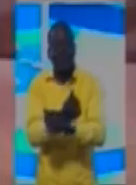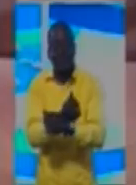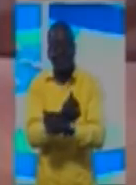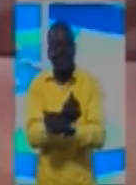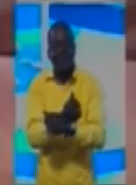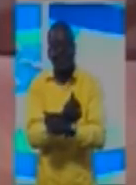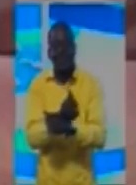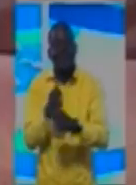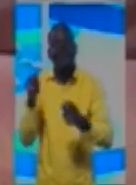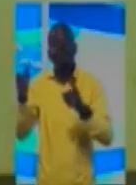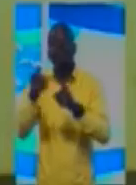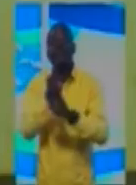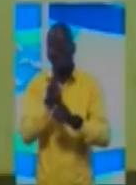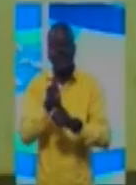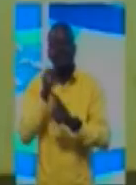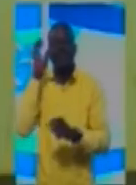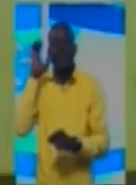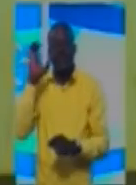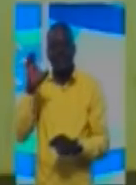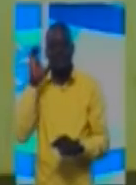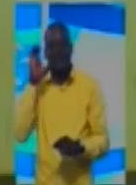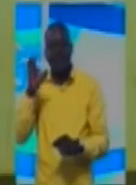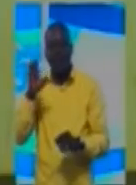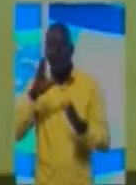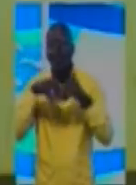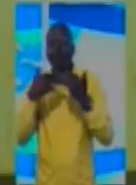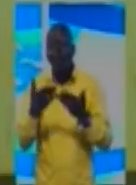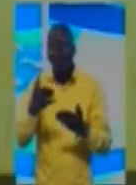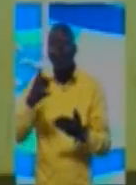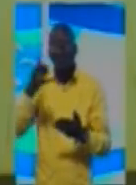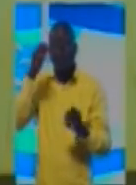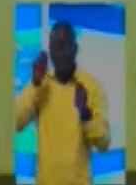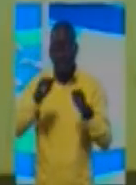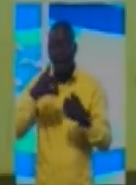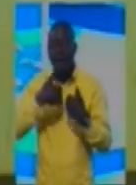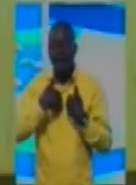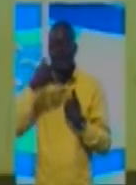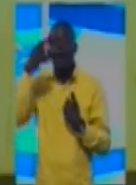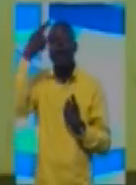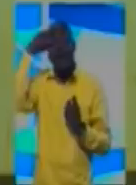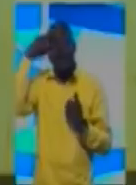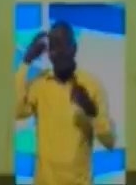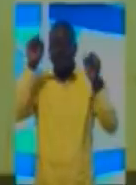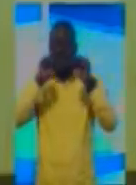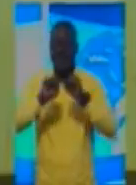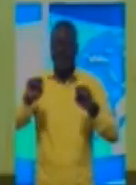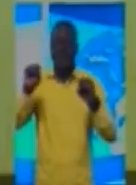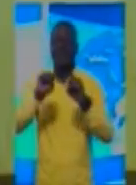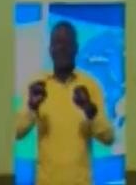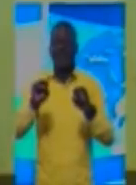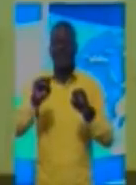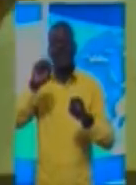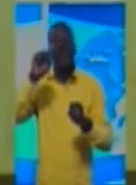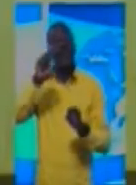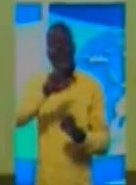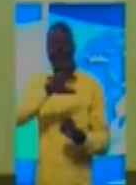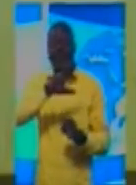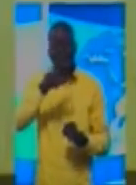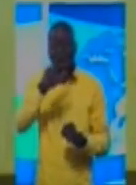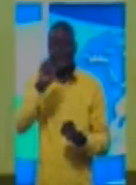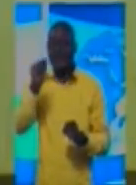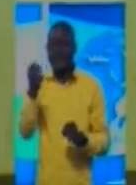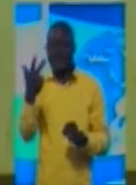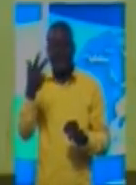le tenue du congrès. Comment on peut avoir raison à 13h30 samedi? Et à 13h30, exclu du